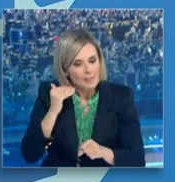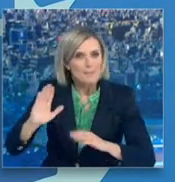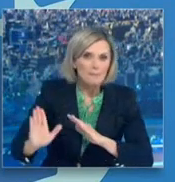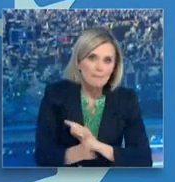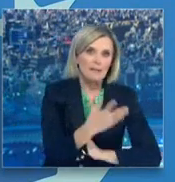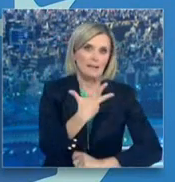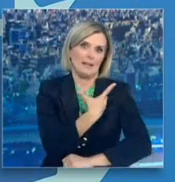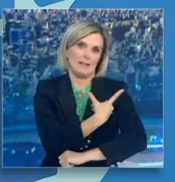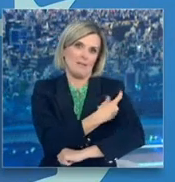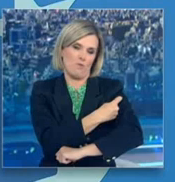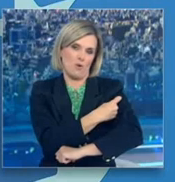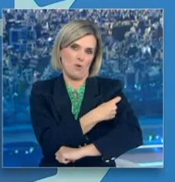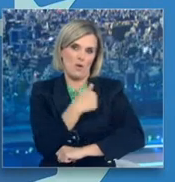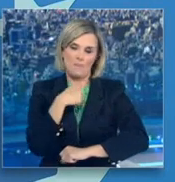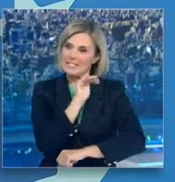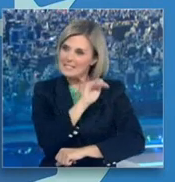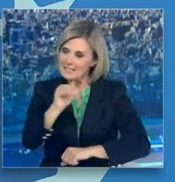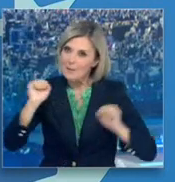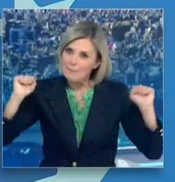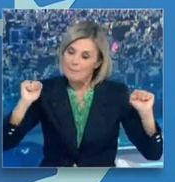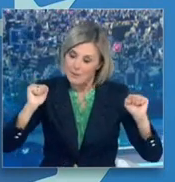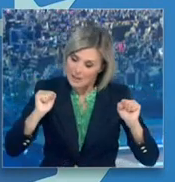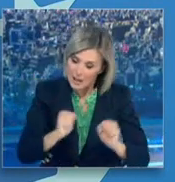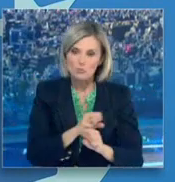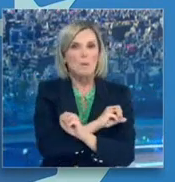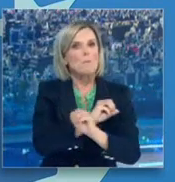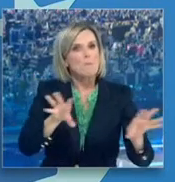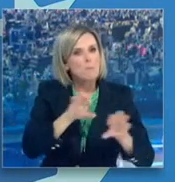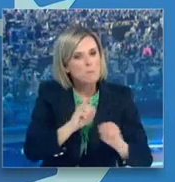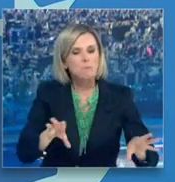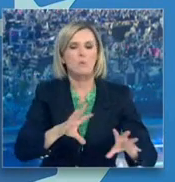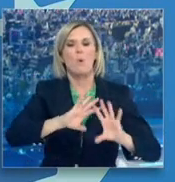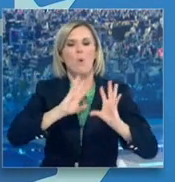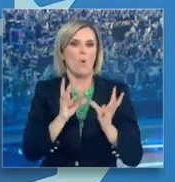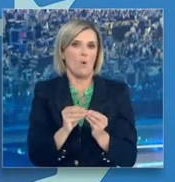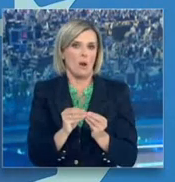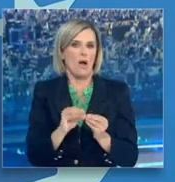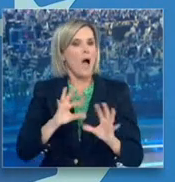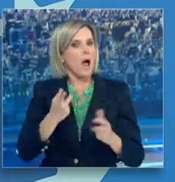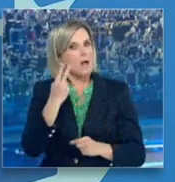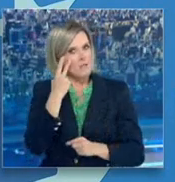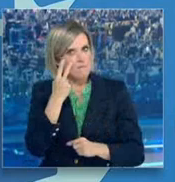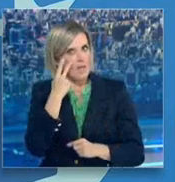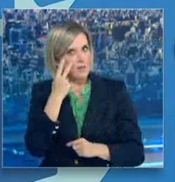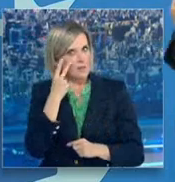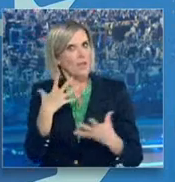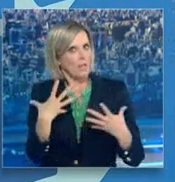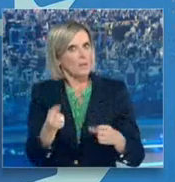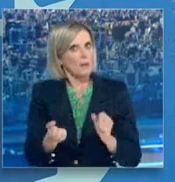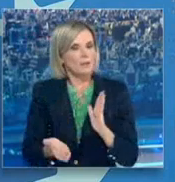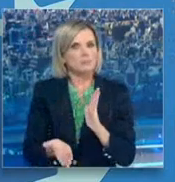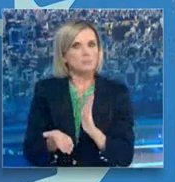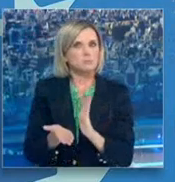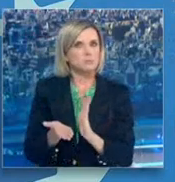να πω ότι σταθερά και στους πιο ηλικιωμένους συμπολίτες μας τα ποσοστά αυξάνονται. Δεν φτάνει δηλαδή ποτέ κανείς σε ένα